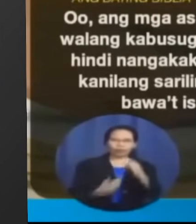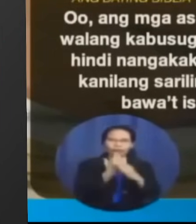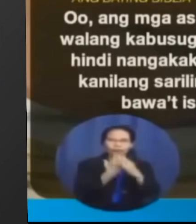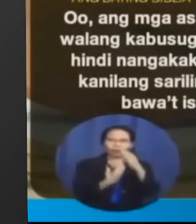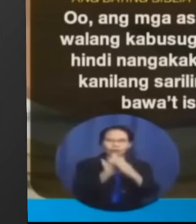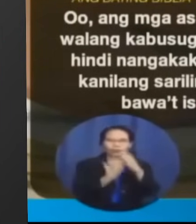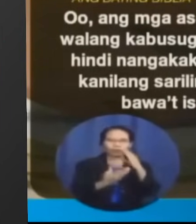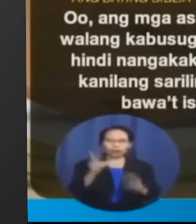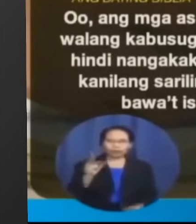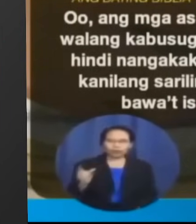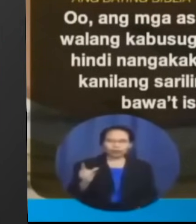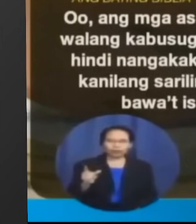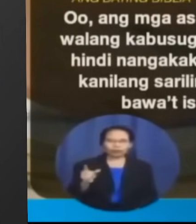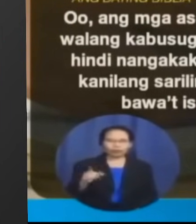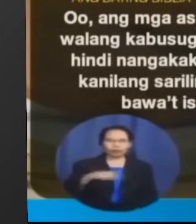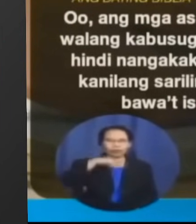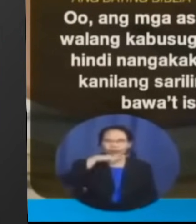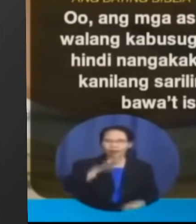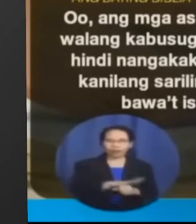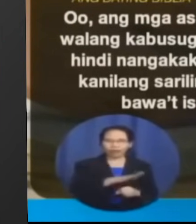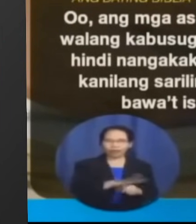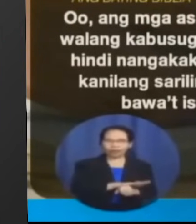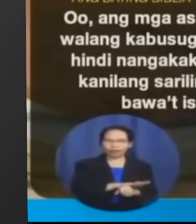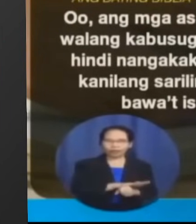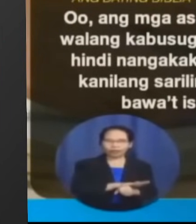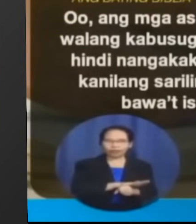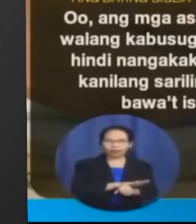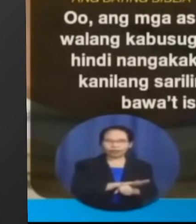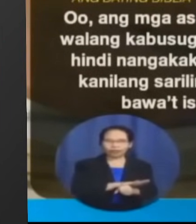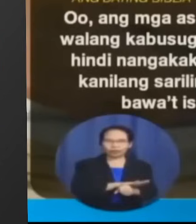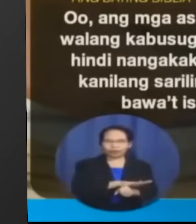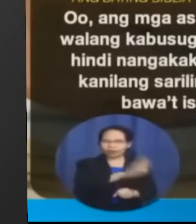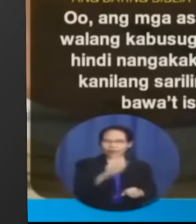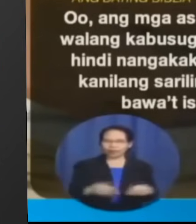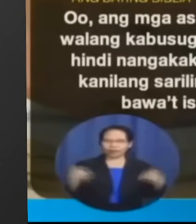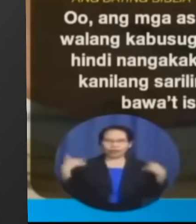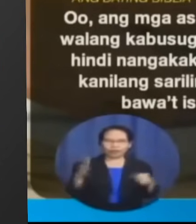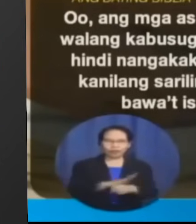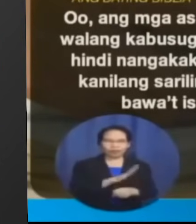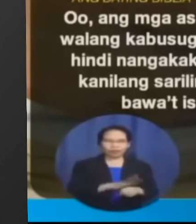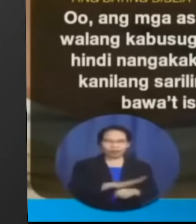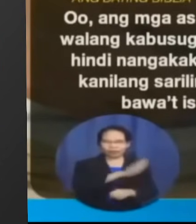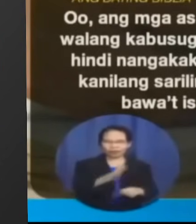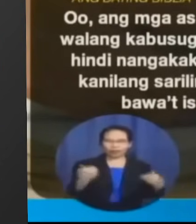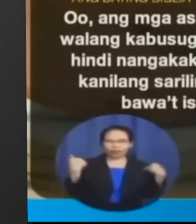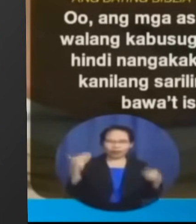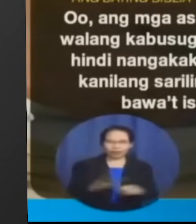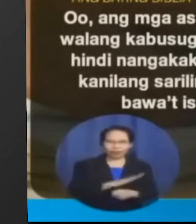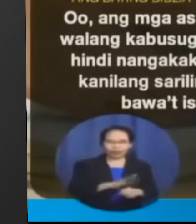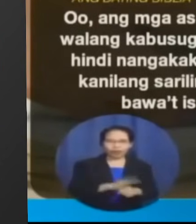matatakaw. Walang kabusugan. Sabi ng Biblia, ang mga ito, mga